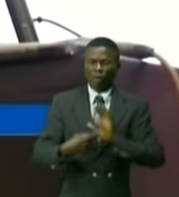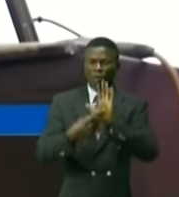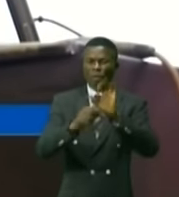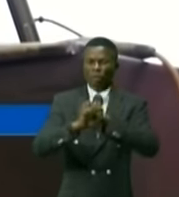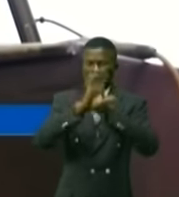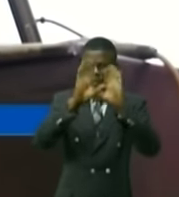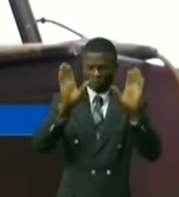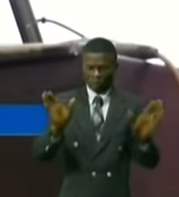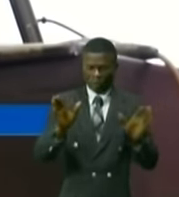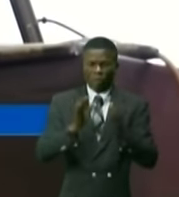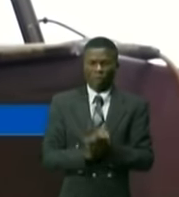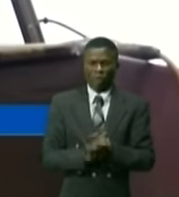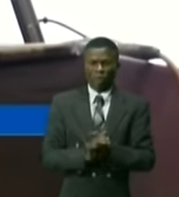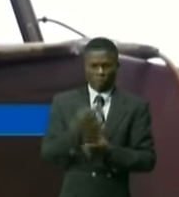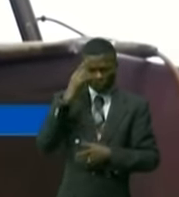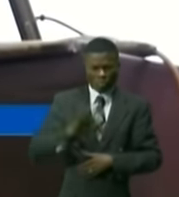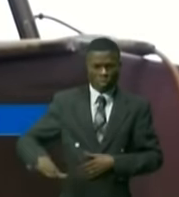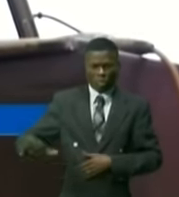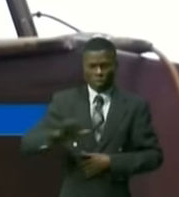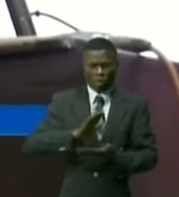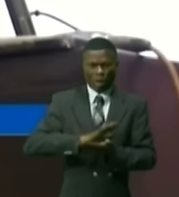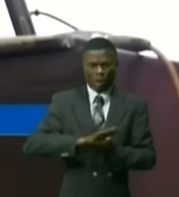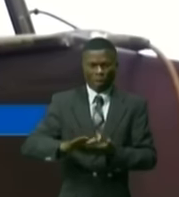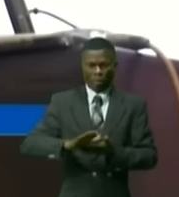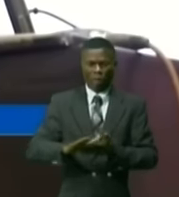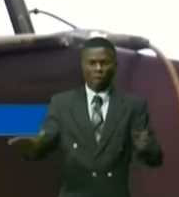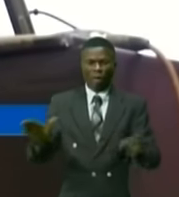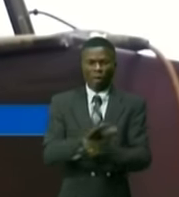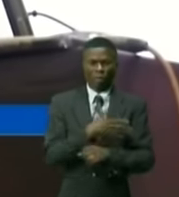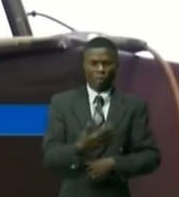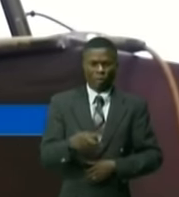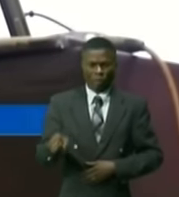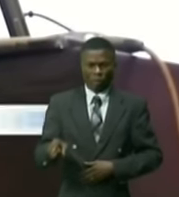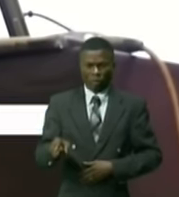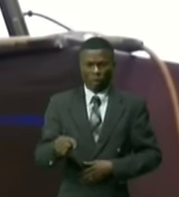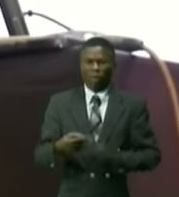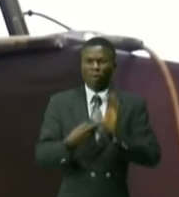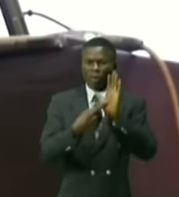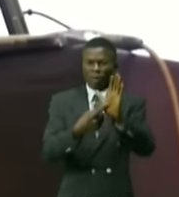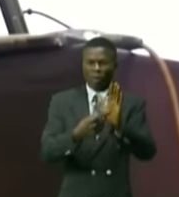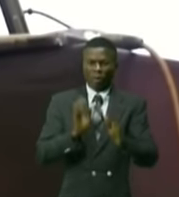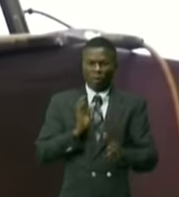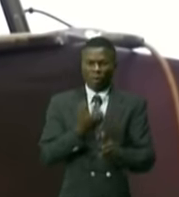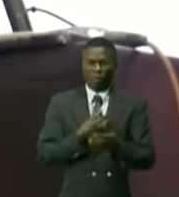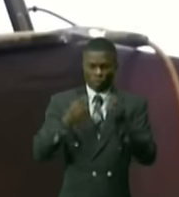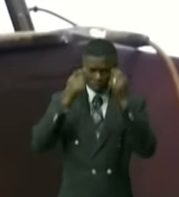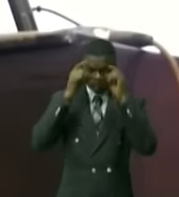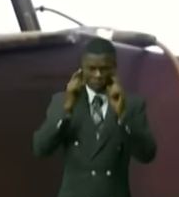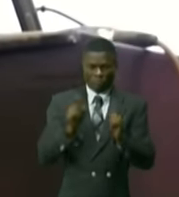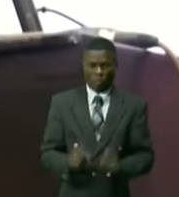un pilier pour une nation forte et prospère. Elle représente notre engagement